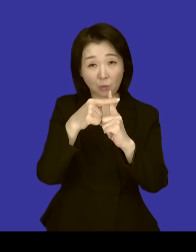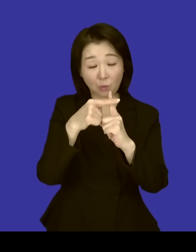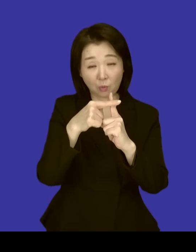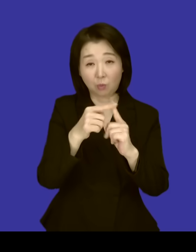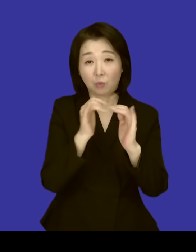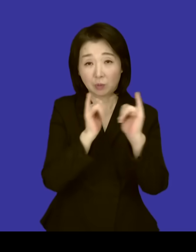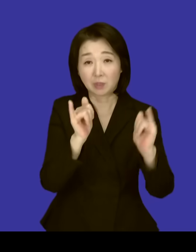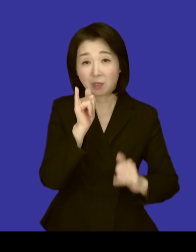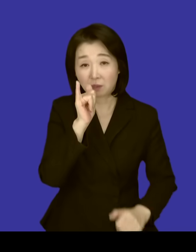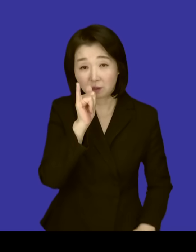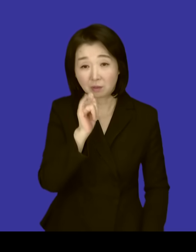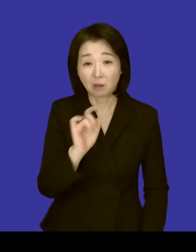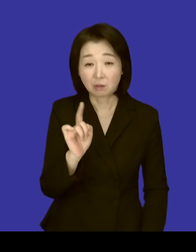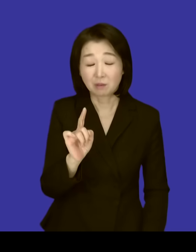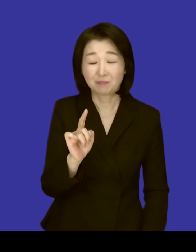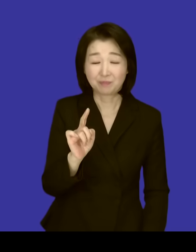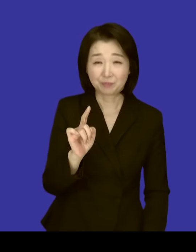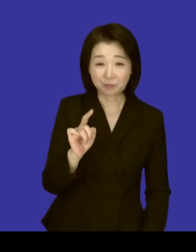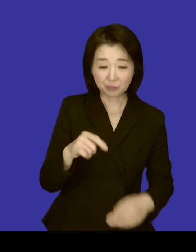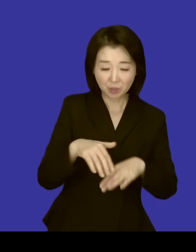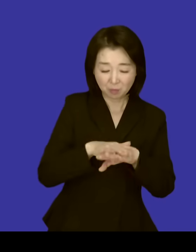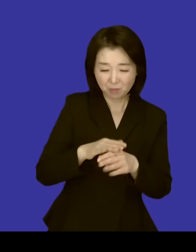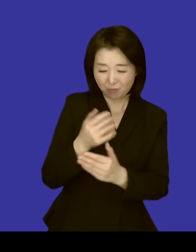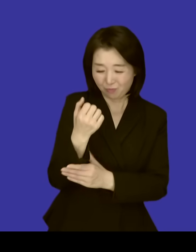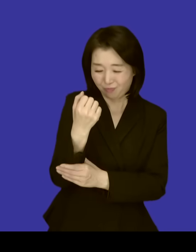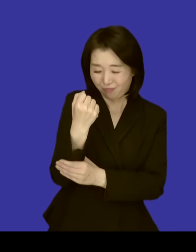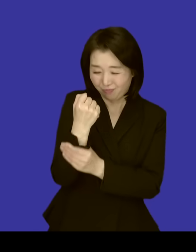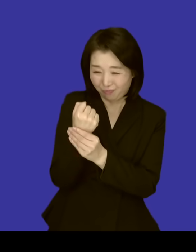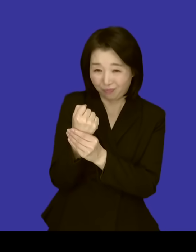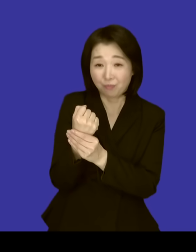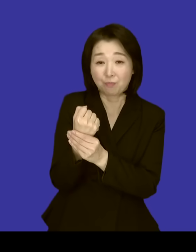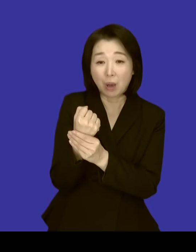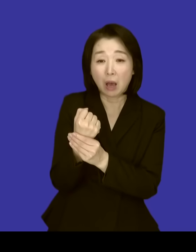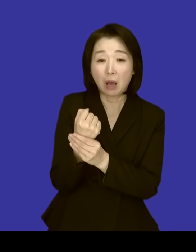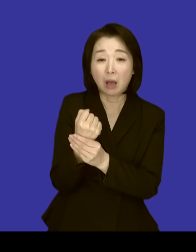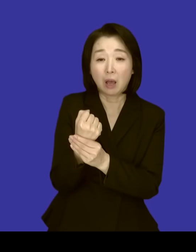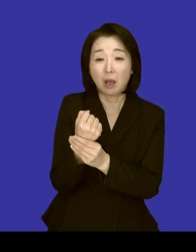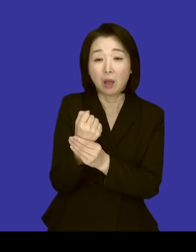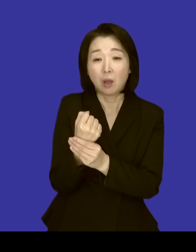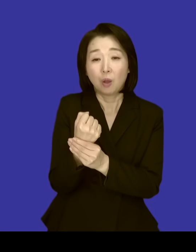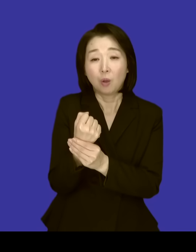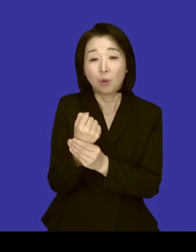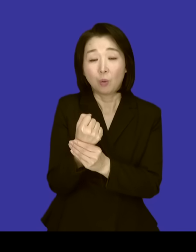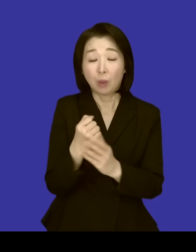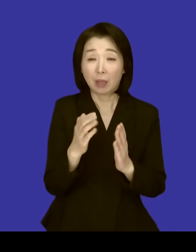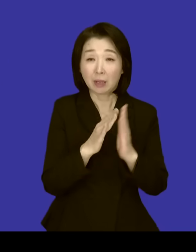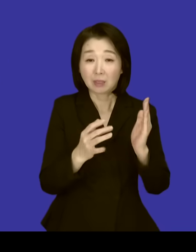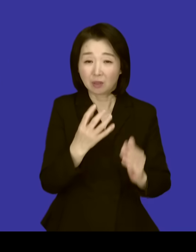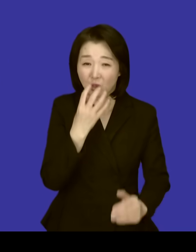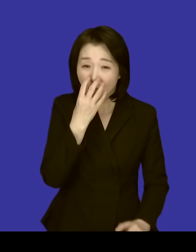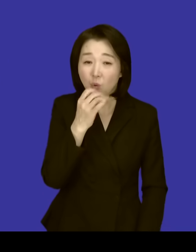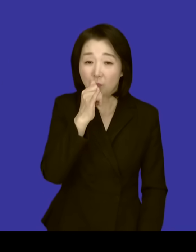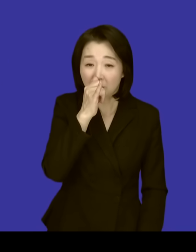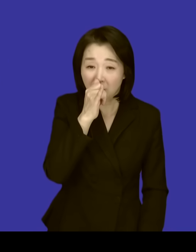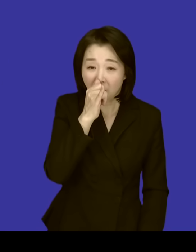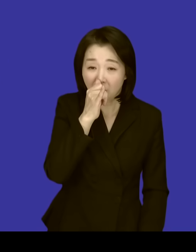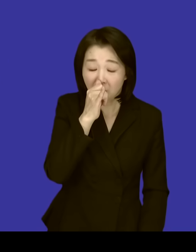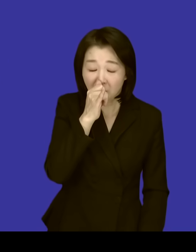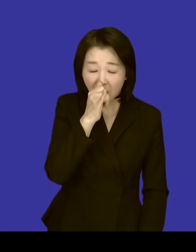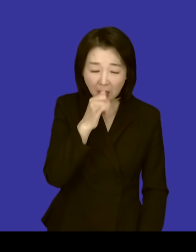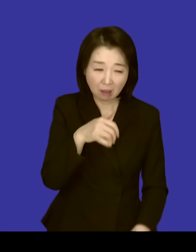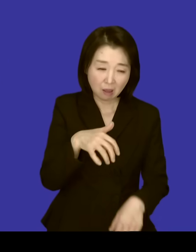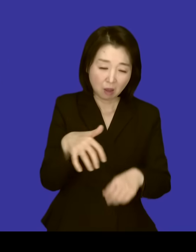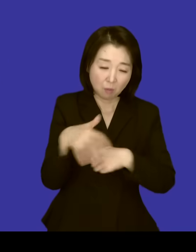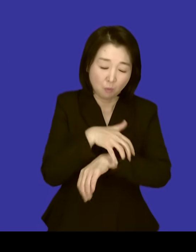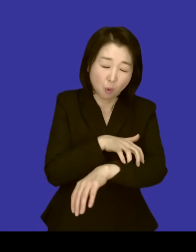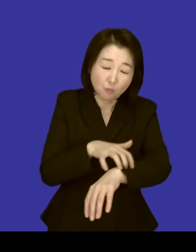뭐냐면 욕창이 생겼거나 아니면은 가정용 인공호흡기를 하고 있거나 좀 거동이 불편하셔서 병원에 좀 많이 오기 힘드신